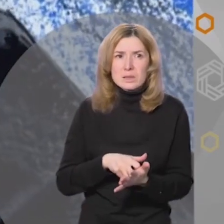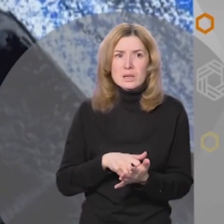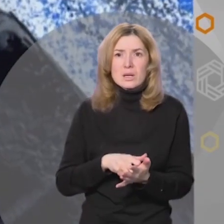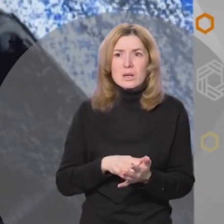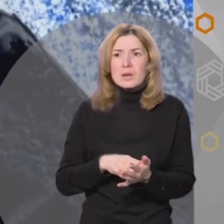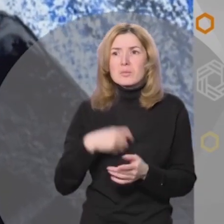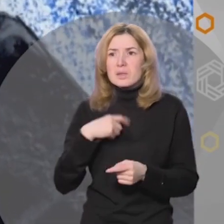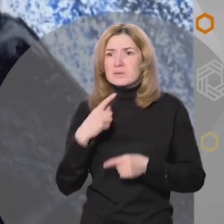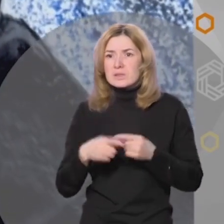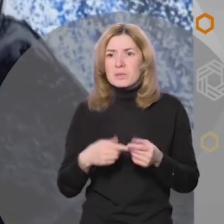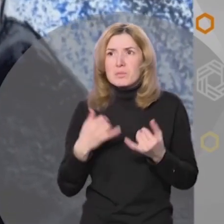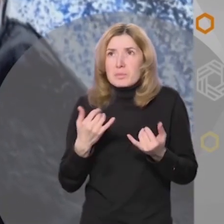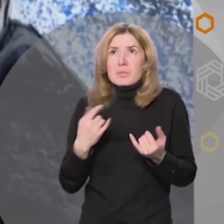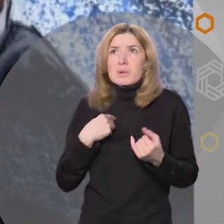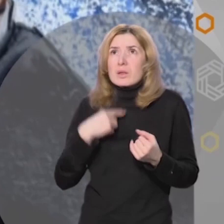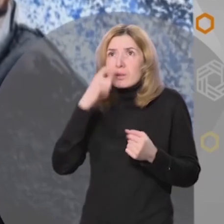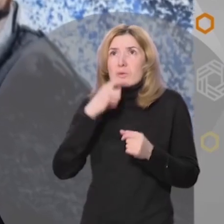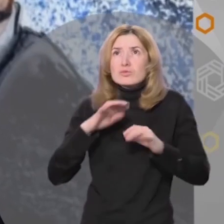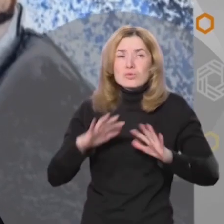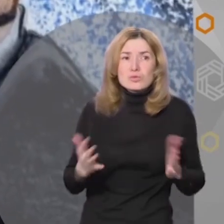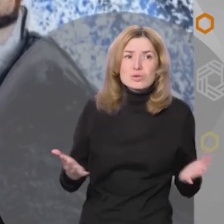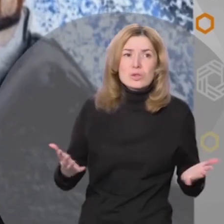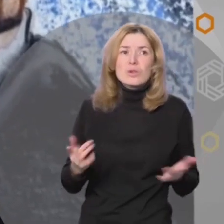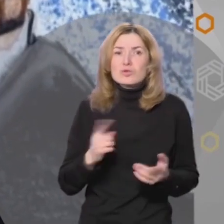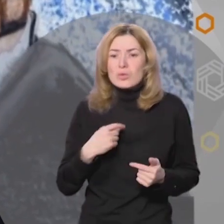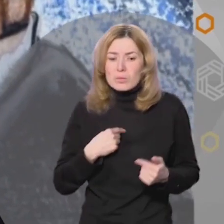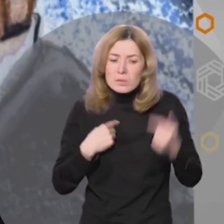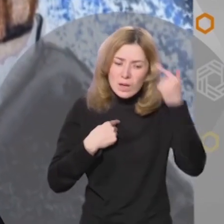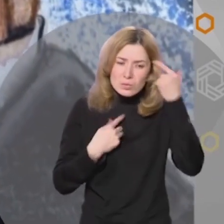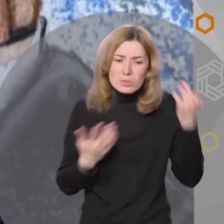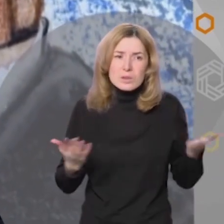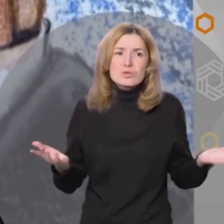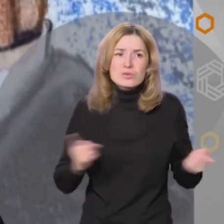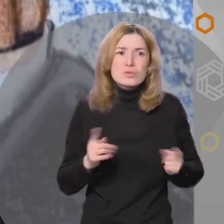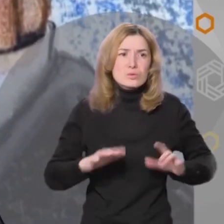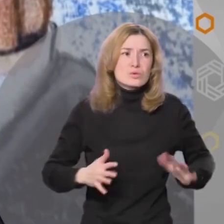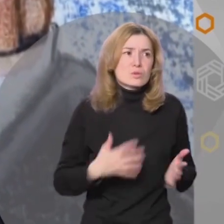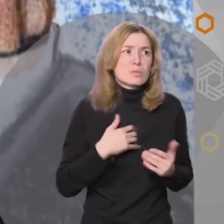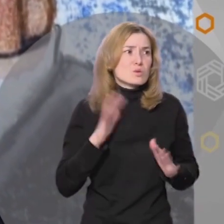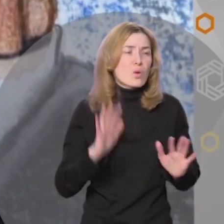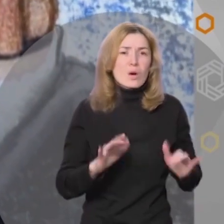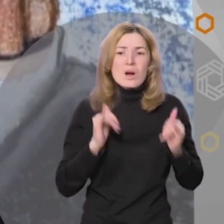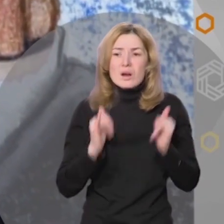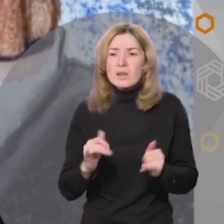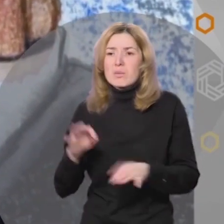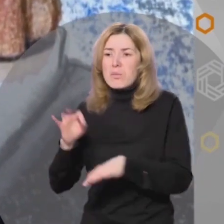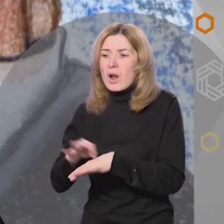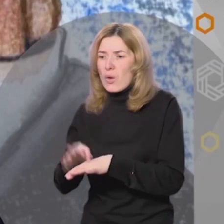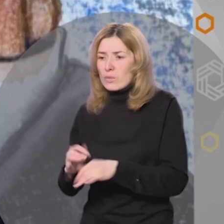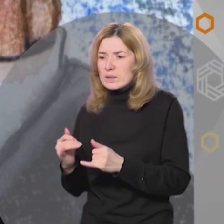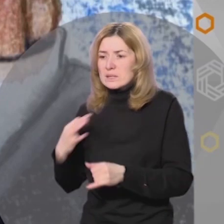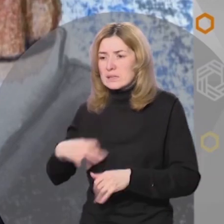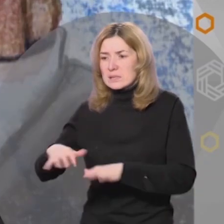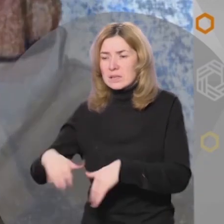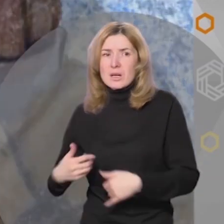и ты б себя сразу представил, а ты нет, вот молчишь. Ну что молчишь-то? Все сносишь ради больного, святой